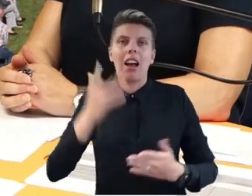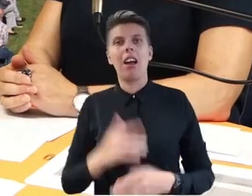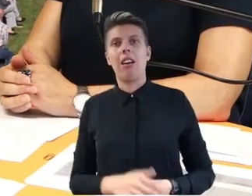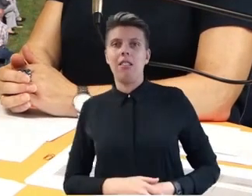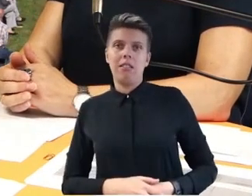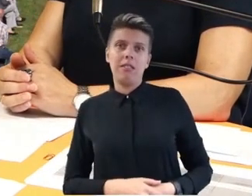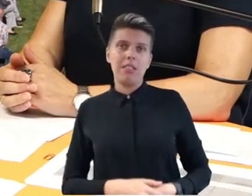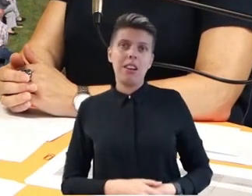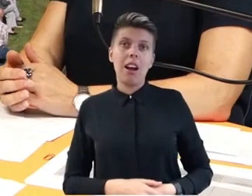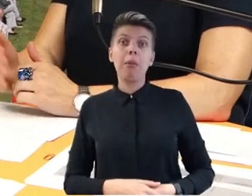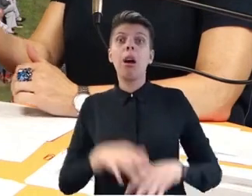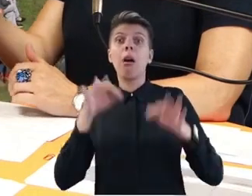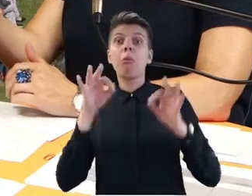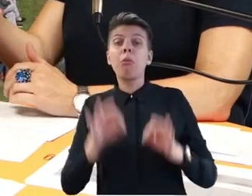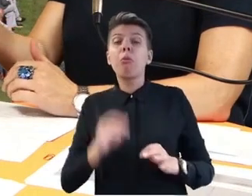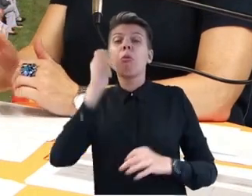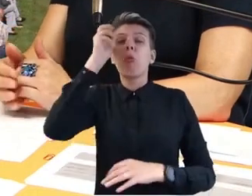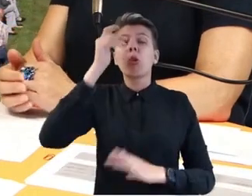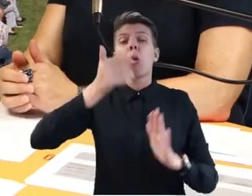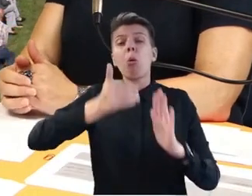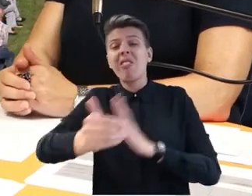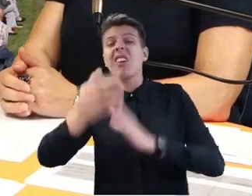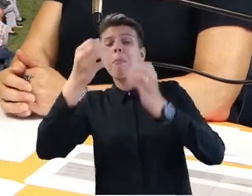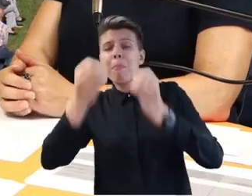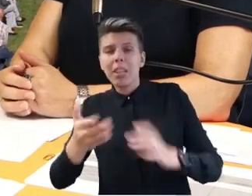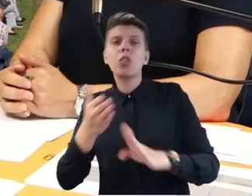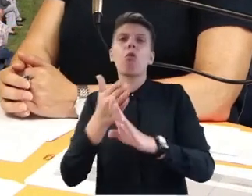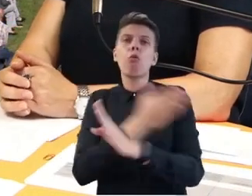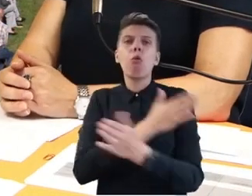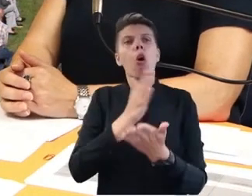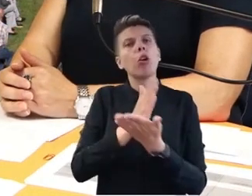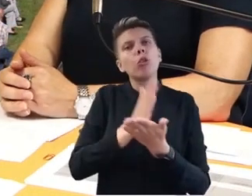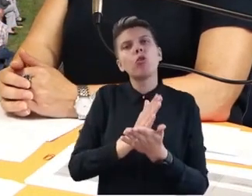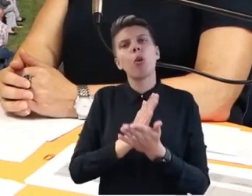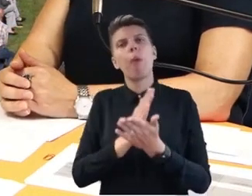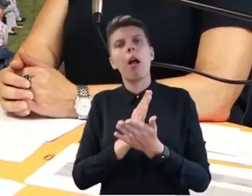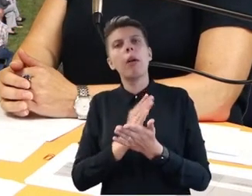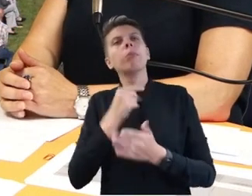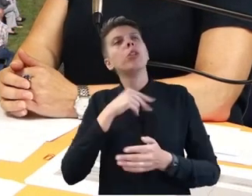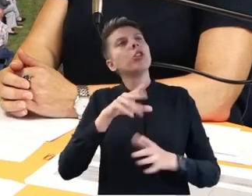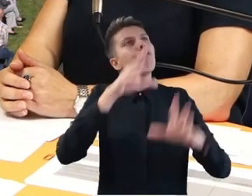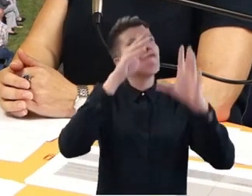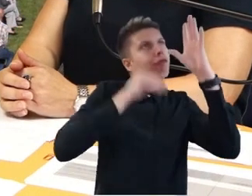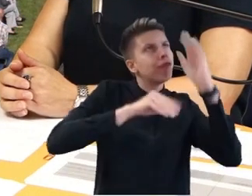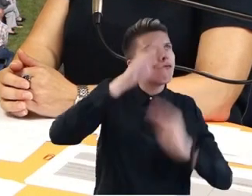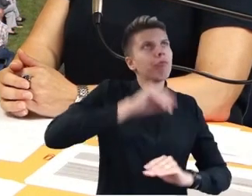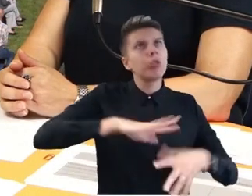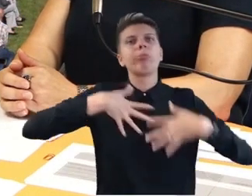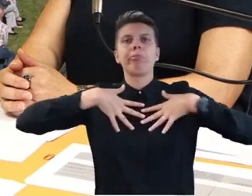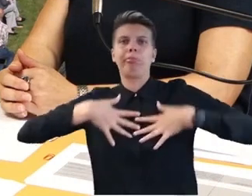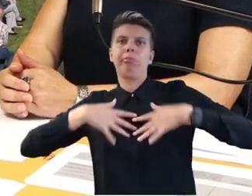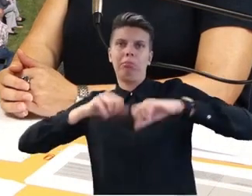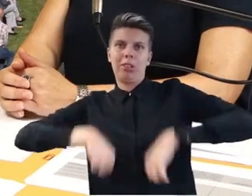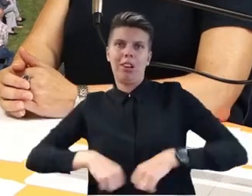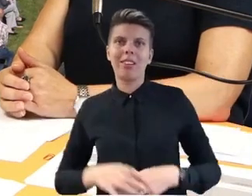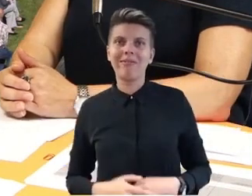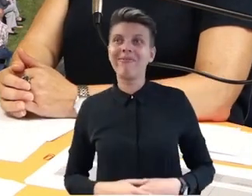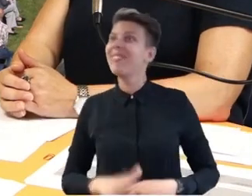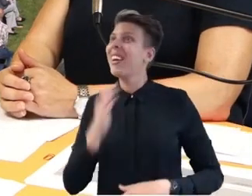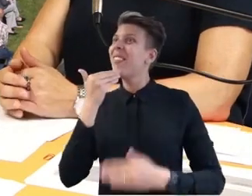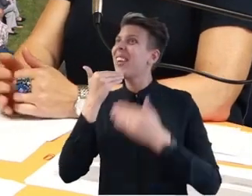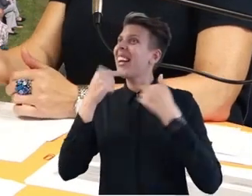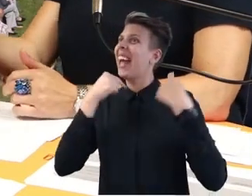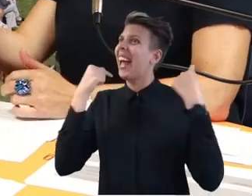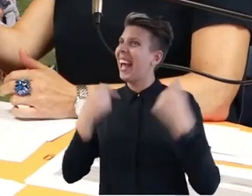helfen muss aber wenn dann kann man das vorher schon abrufen und wir stellen da viele infos bereit vielen herzlichen